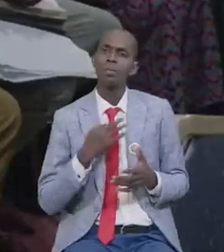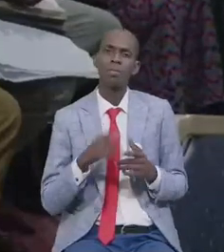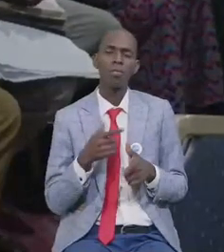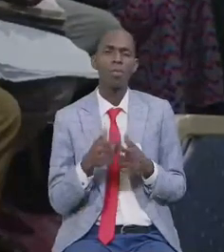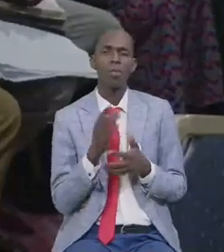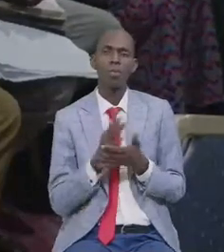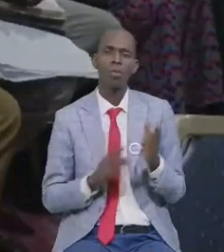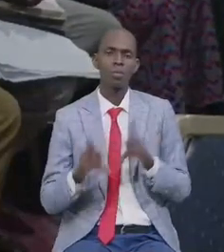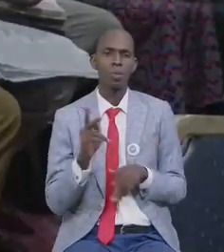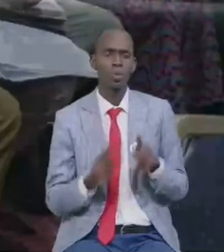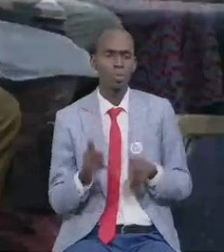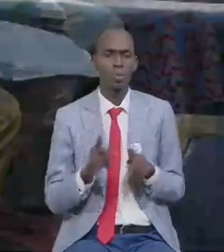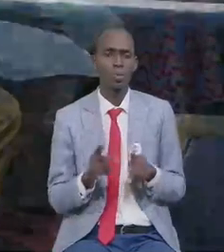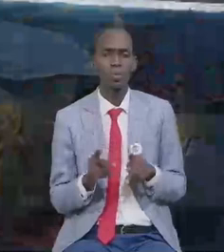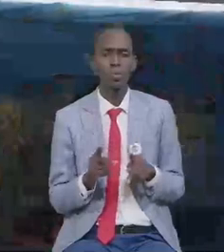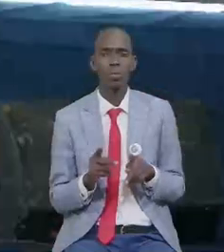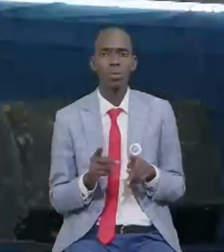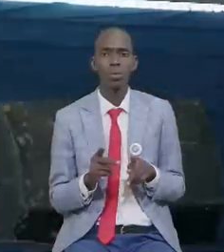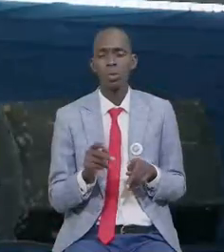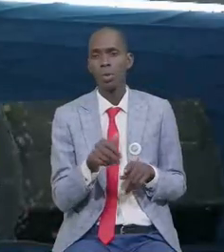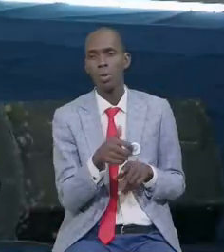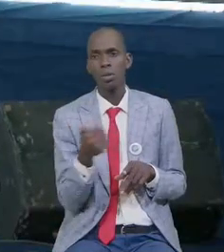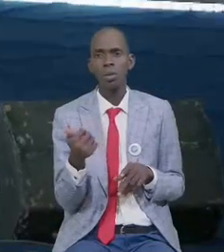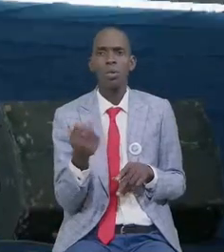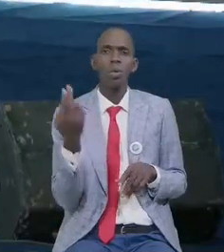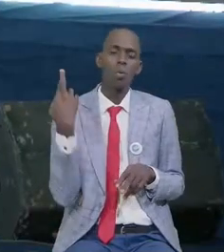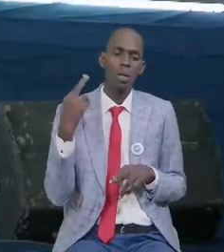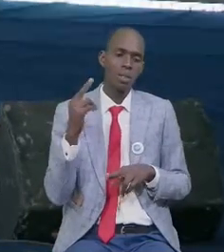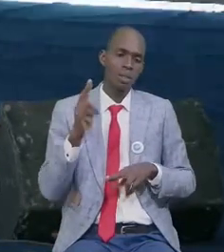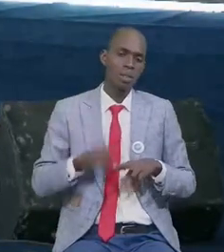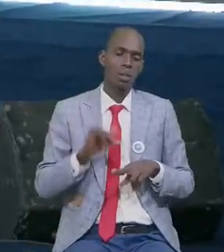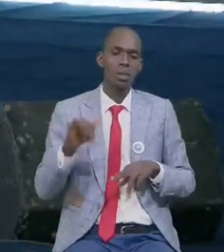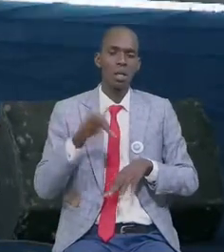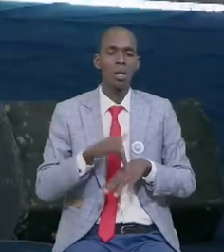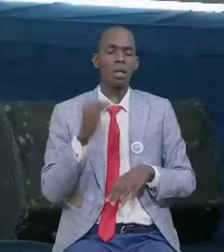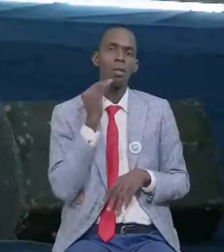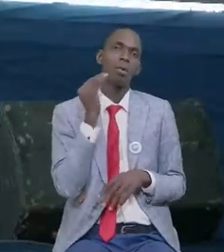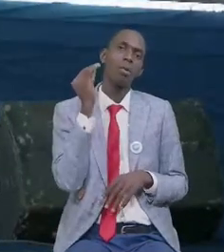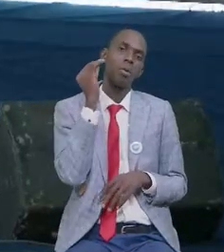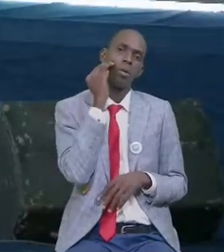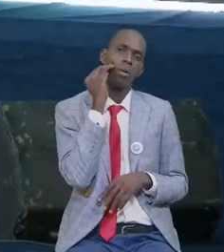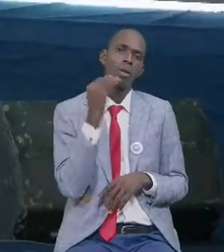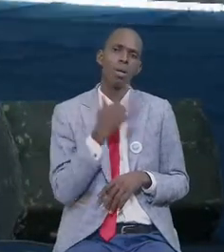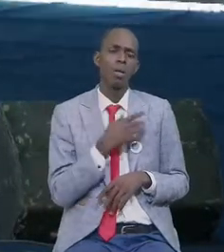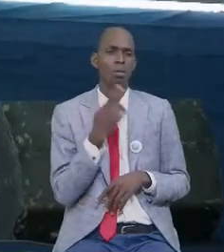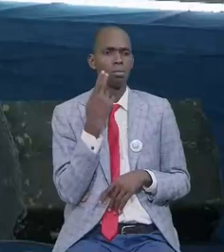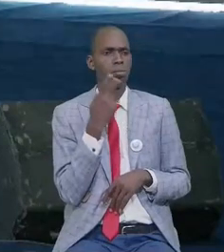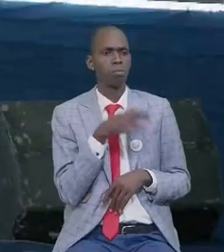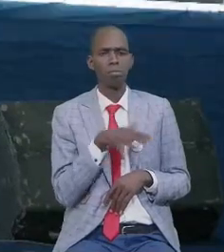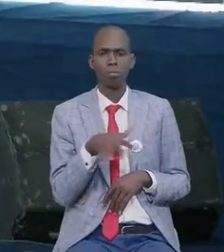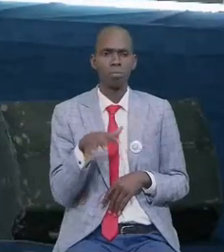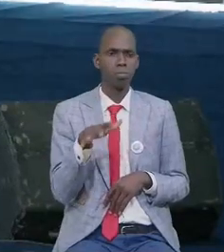Et deux frères, ils étaient assis dans leur maison. Et ils ont regardé autour